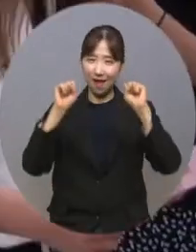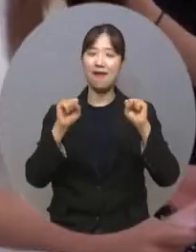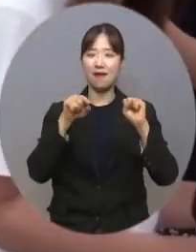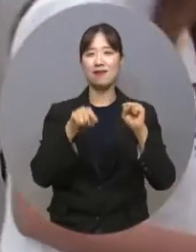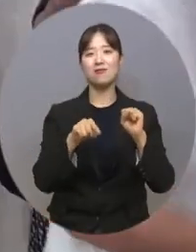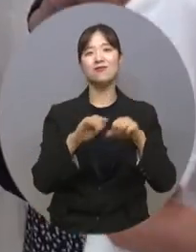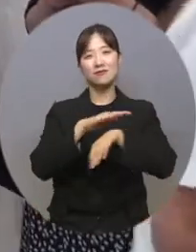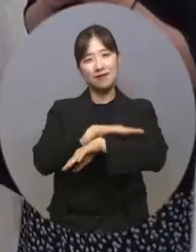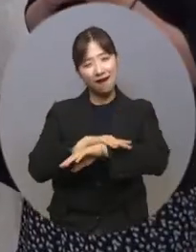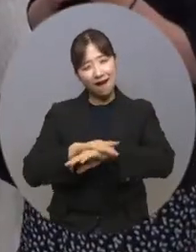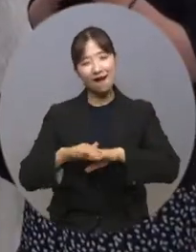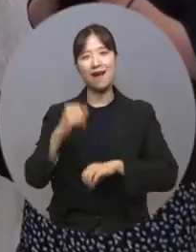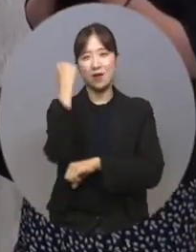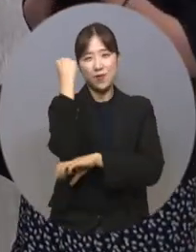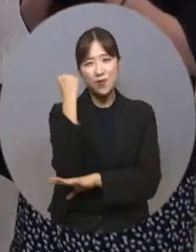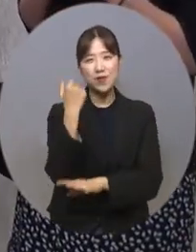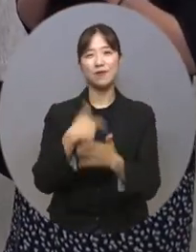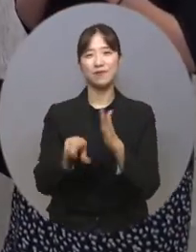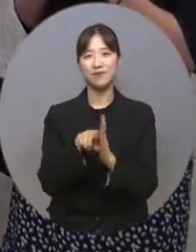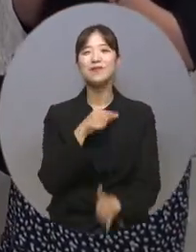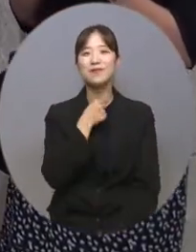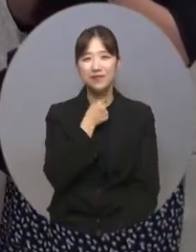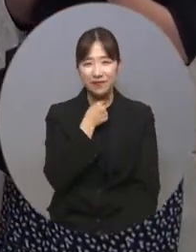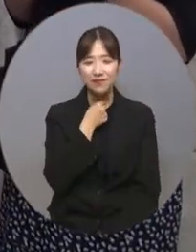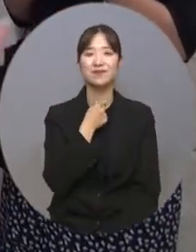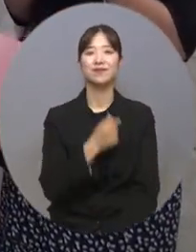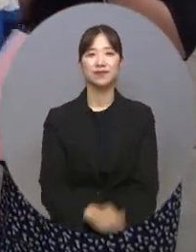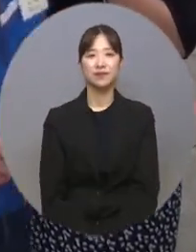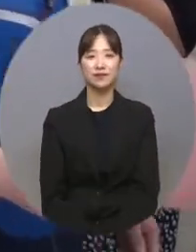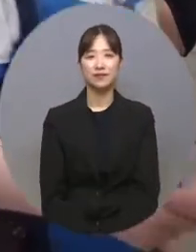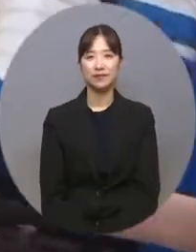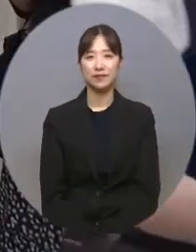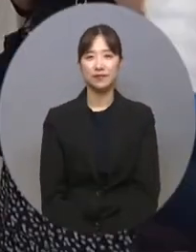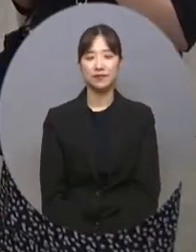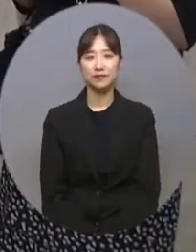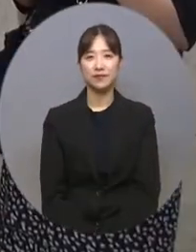단단하게 자리 잡을 수 있길 기원합니다. 복지TV 경기방송 정우선입니다.